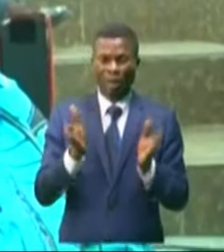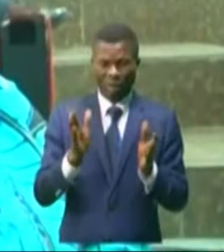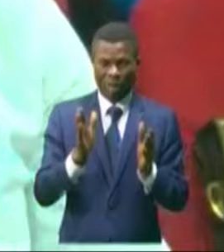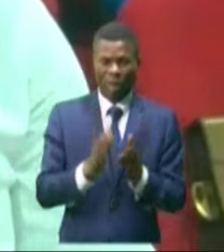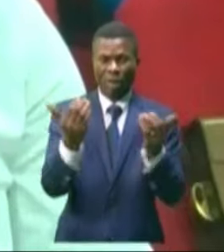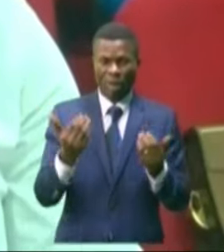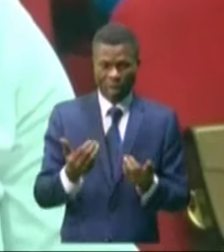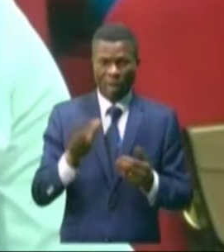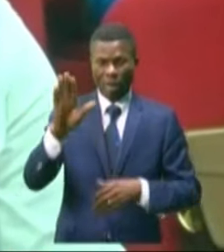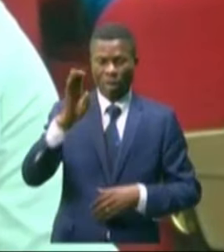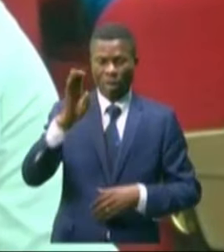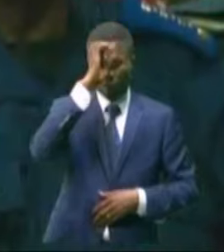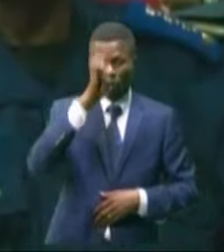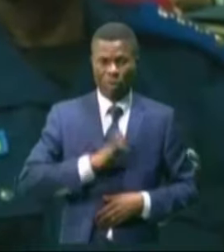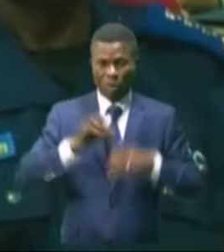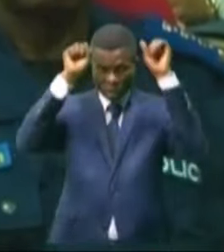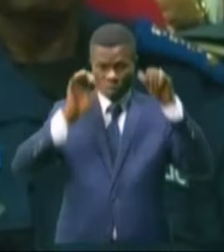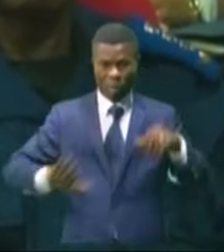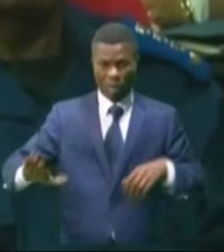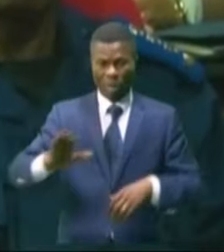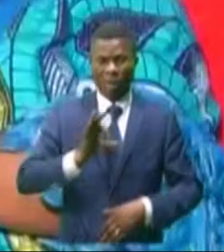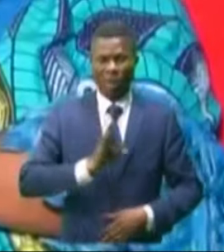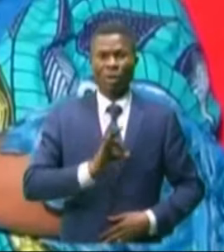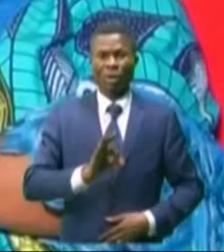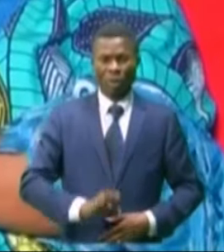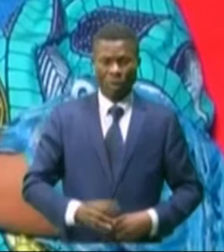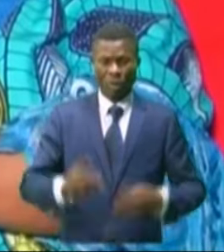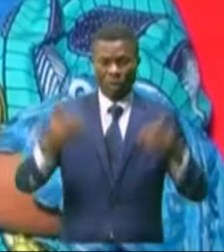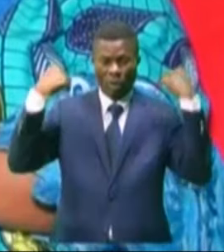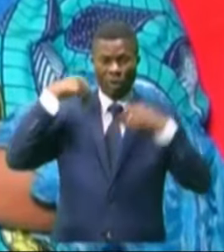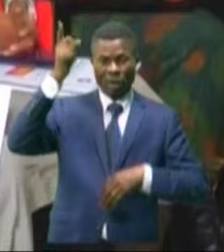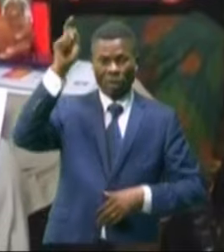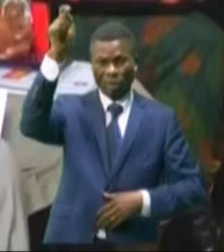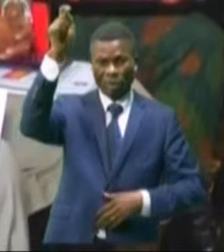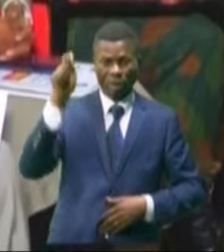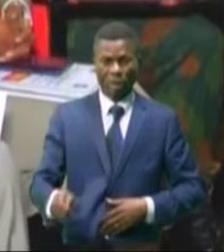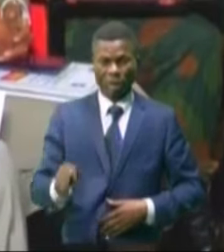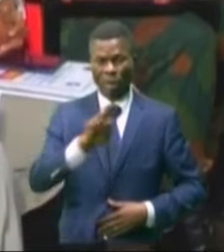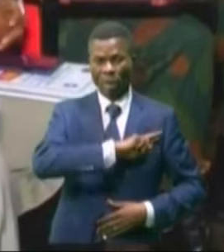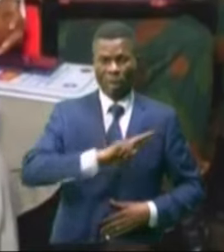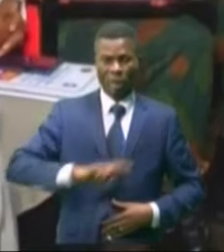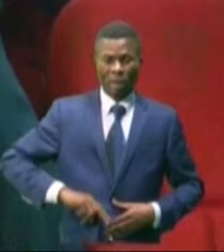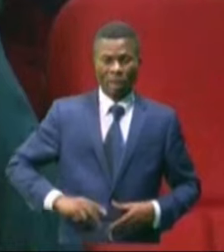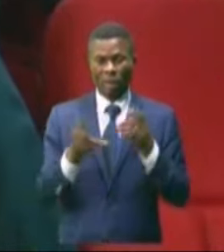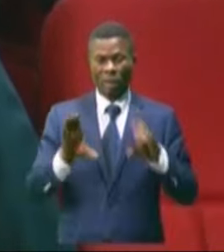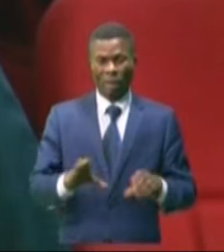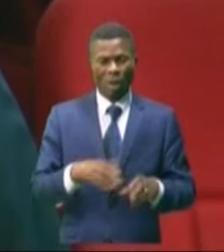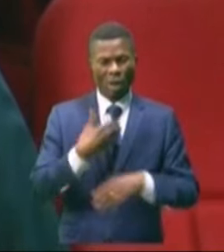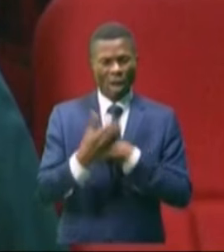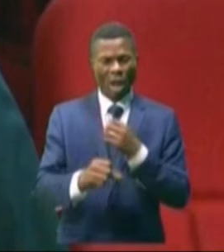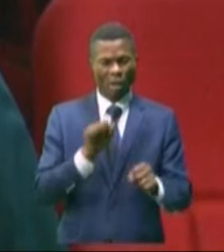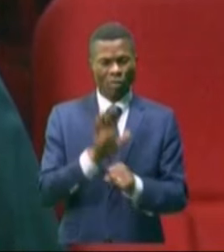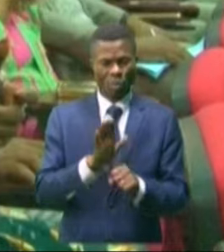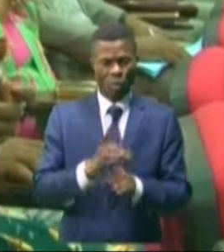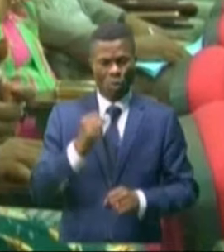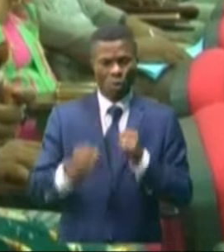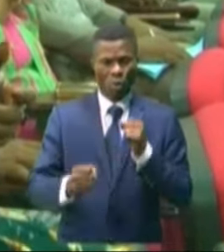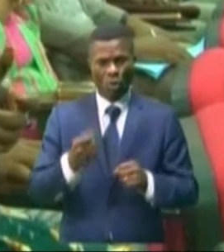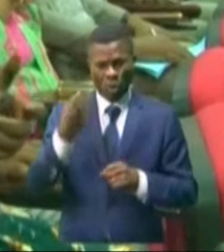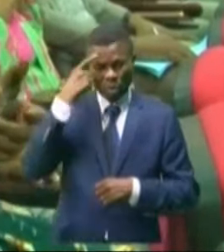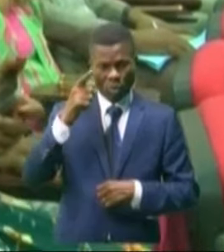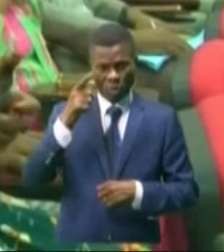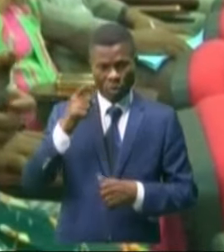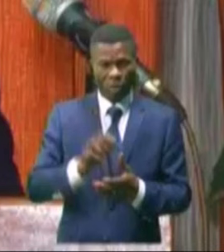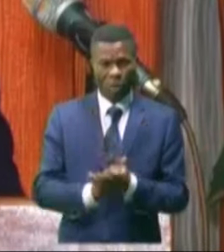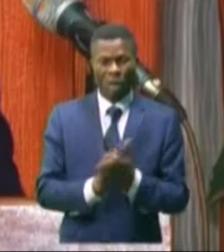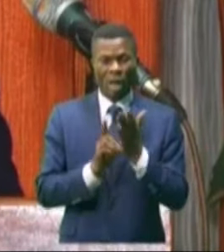de Son Excellence Félix Antoine Tshisekedi Tshilombo, commandant suprême des forces armées, qui ne ménage aucun effort pour la montée